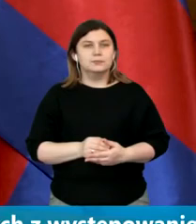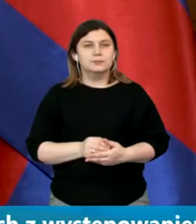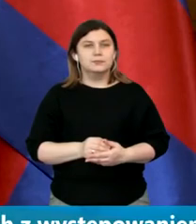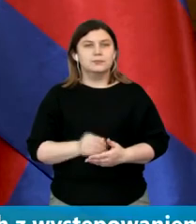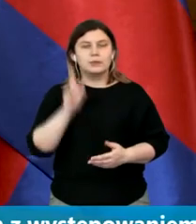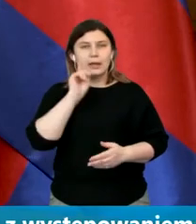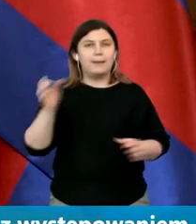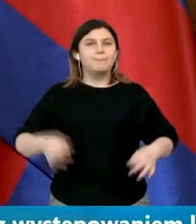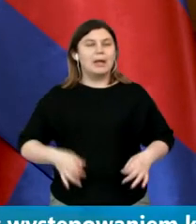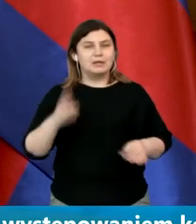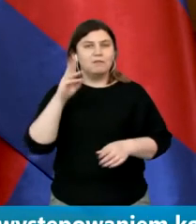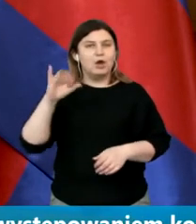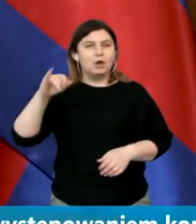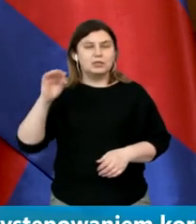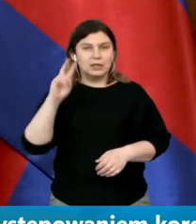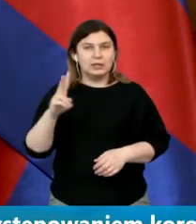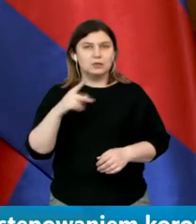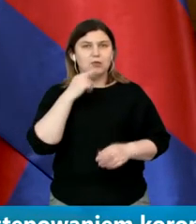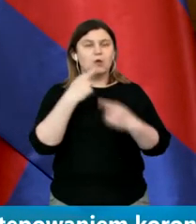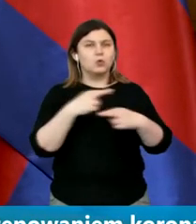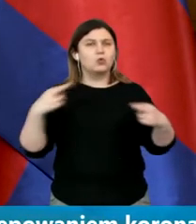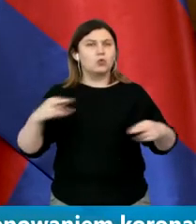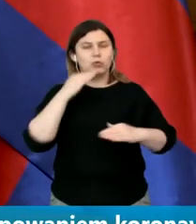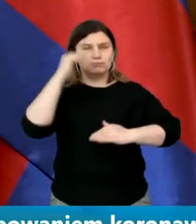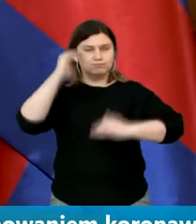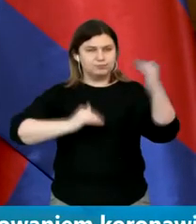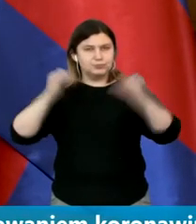Pan Wojtek pyta, czy różne wysokości opłat za wywóz śmieci są